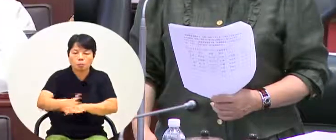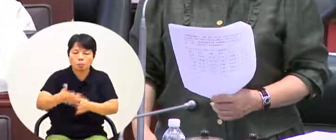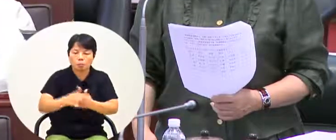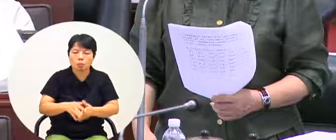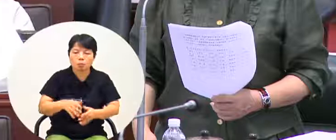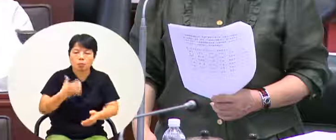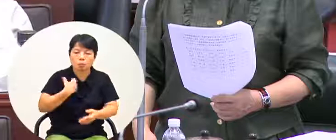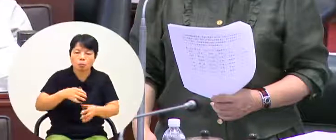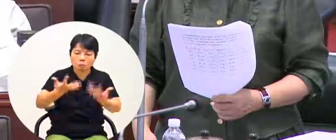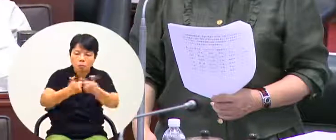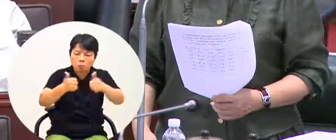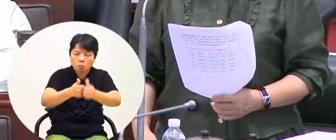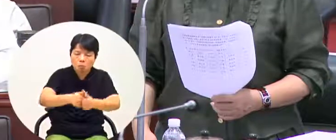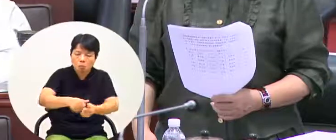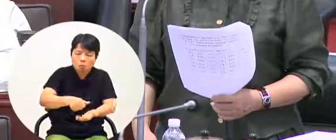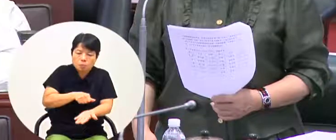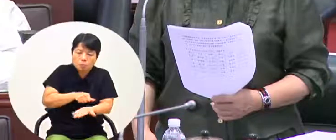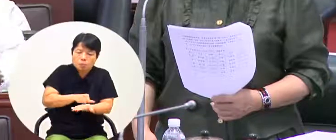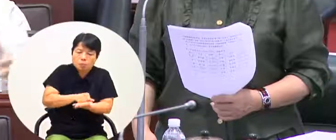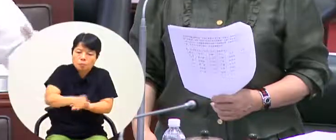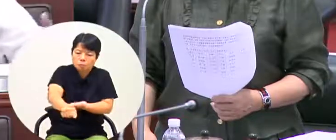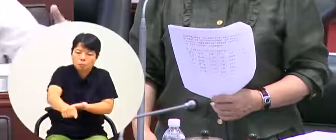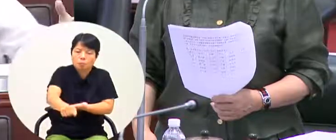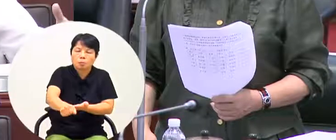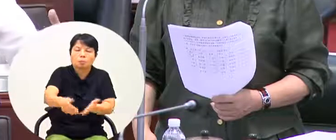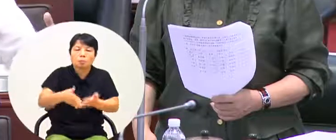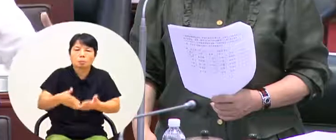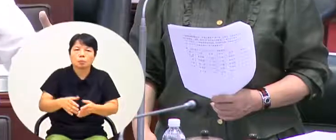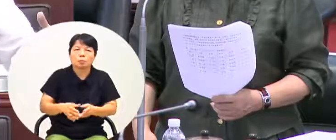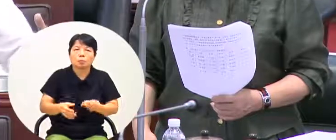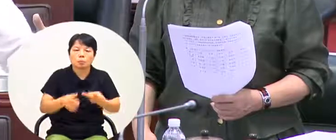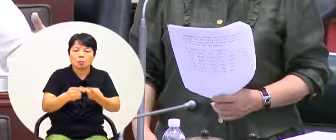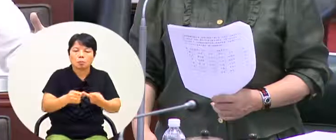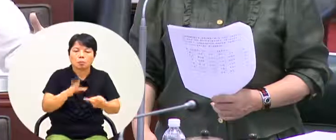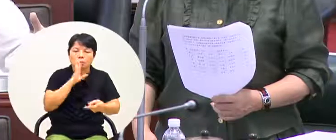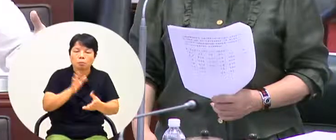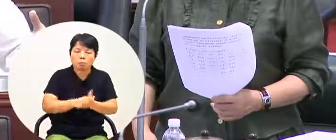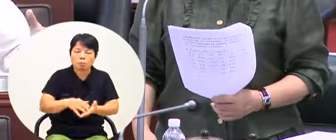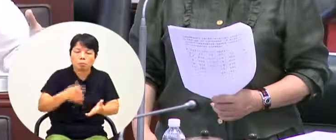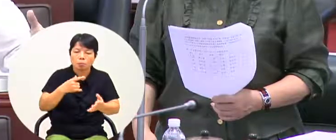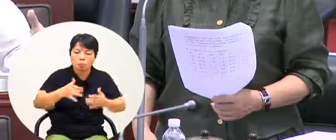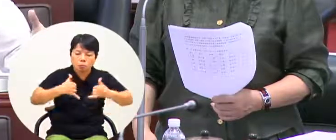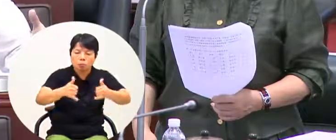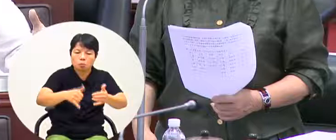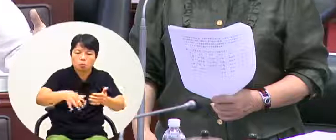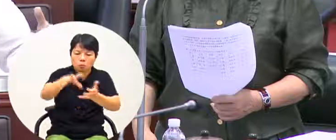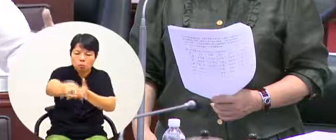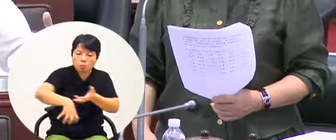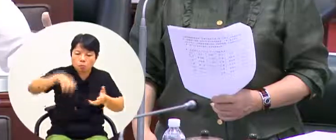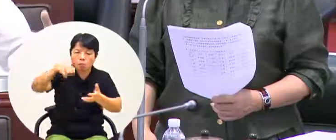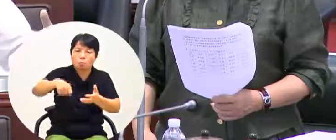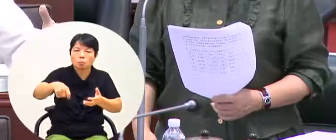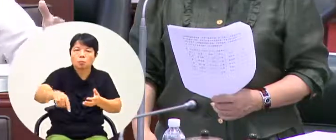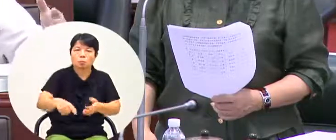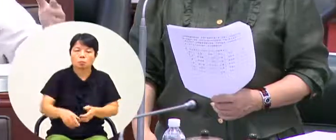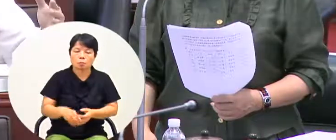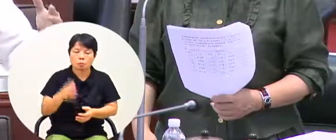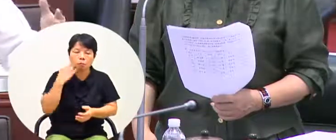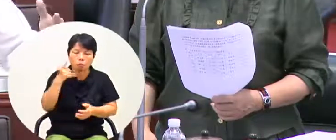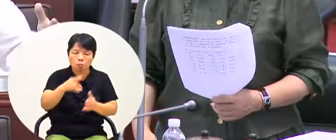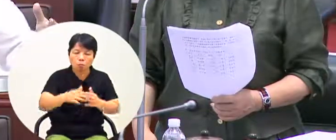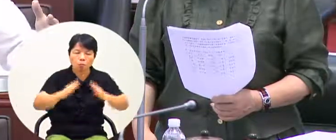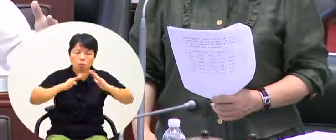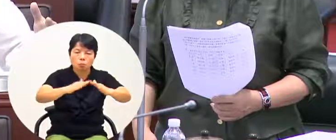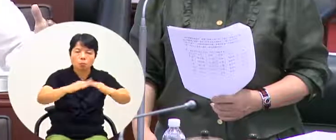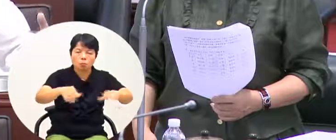平，另外一个就是路段爬坡的部分，有时候我们整个道路都市计划道路的宽度譬